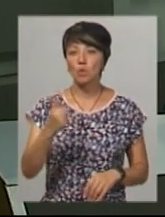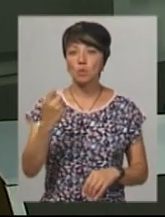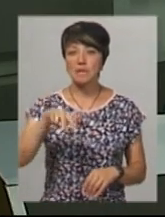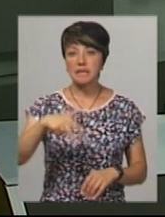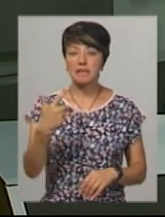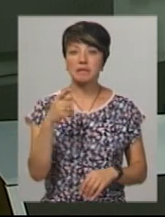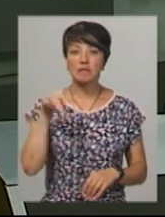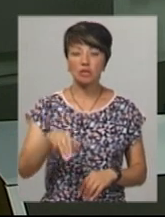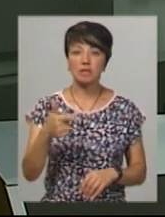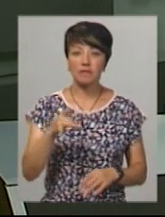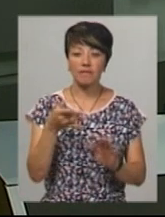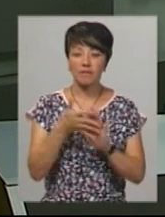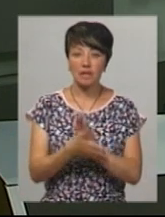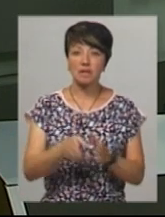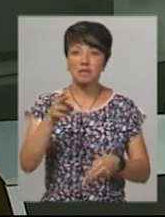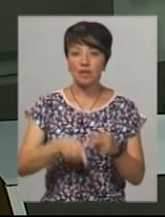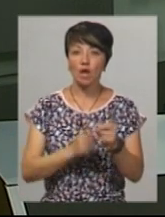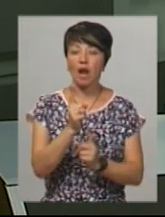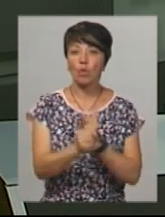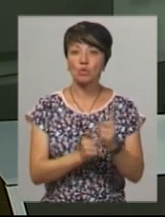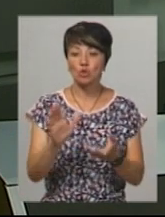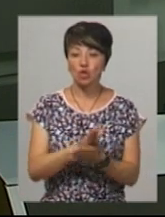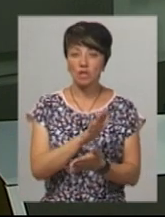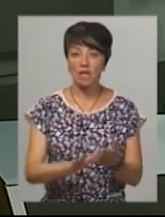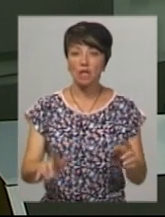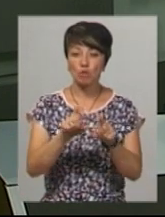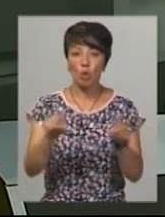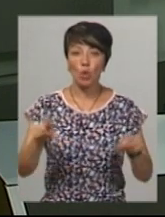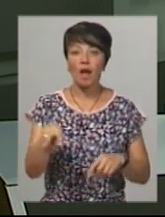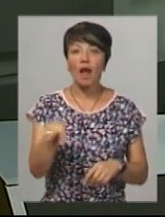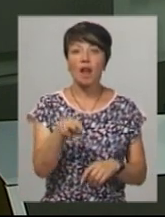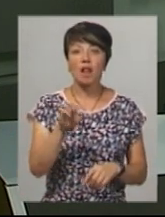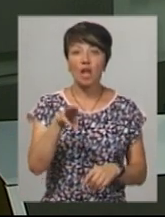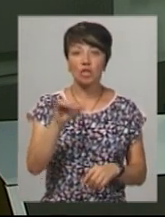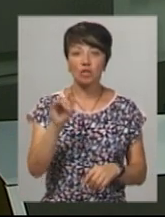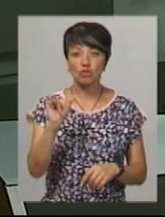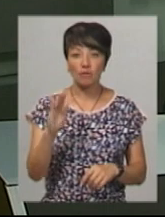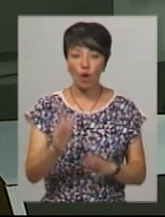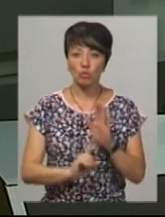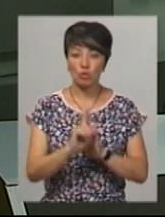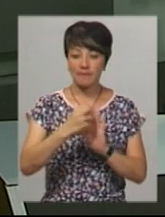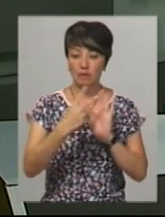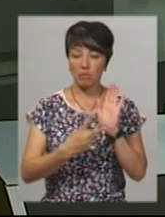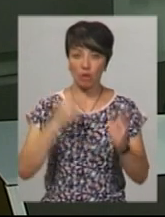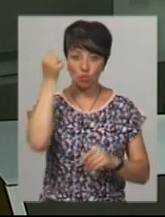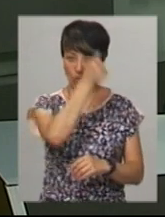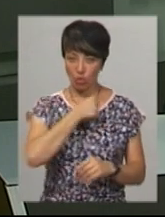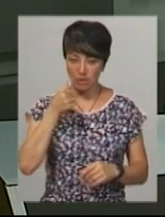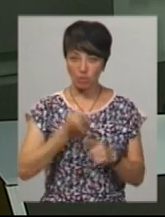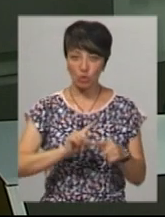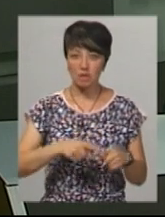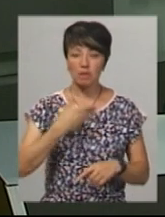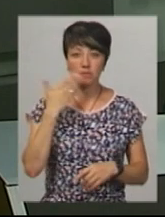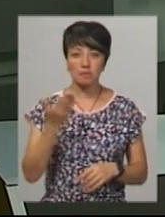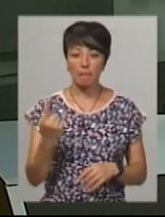1 133 000 гривень витратять на завершення реконструкції очисних споруд у Летичеві, яку розпочали у 2017 році. Про це каже